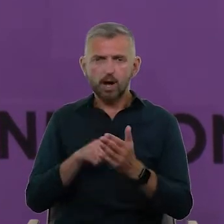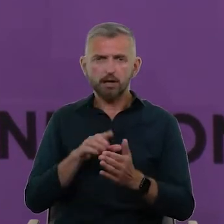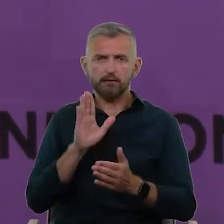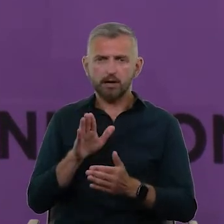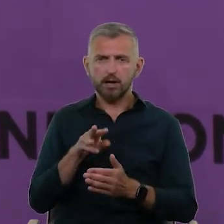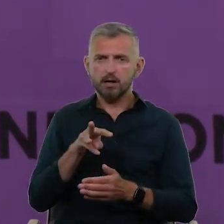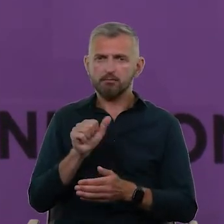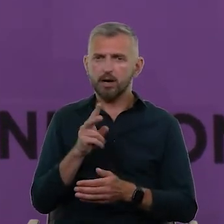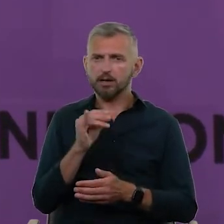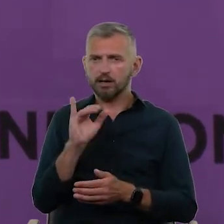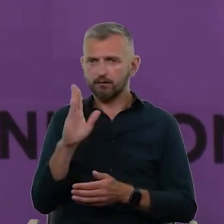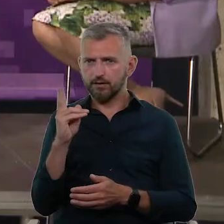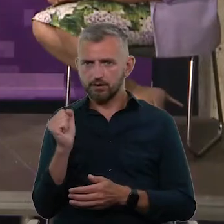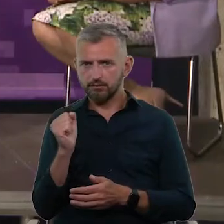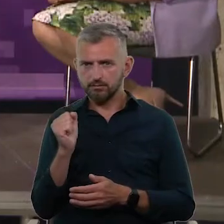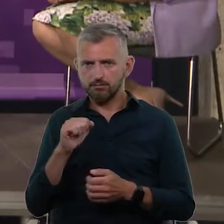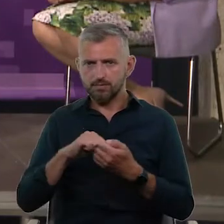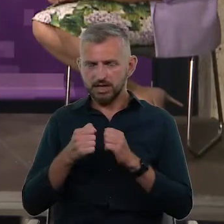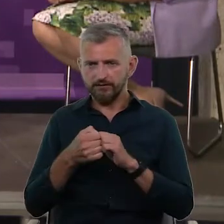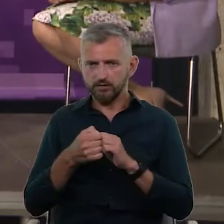колонію. І надалі ми